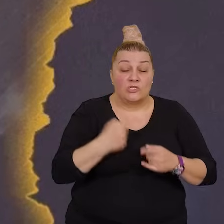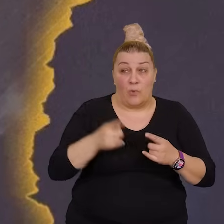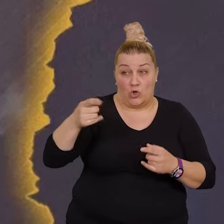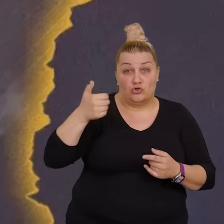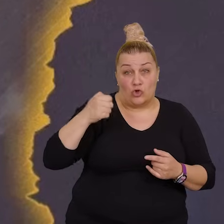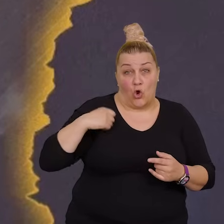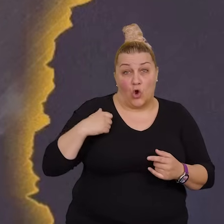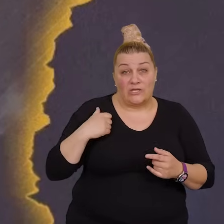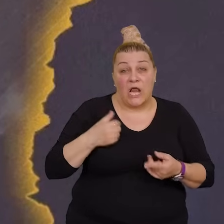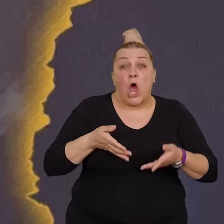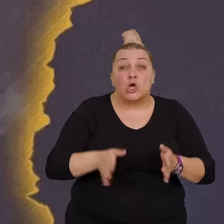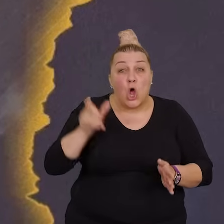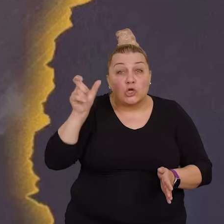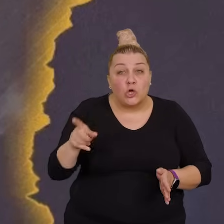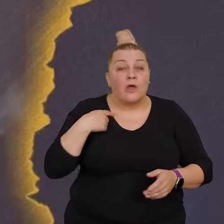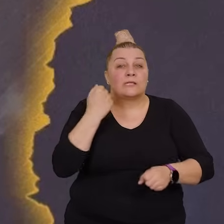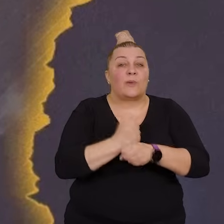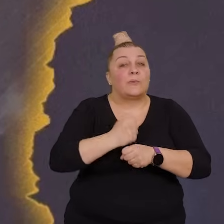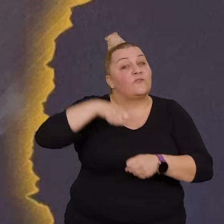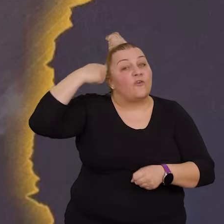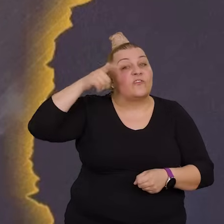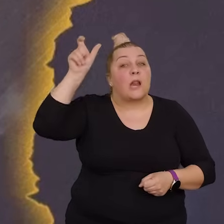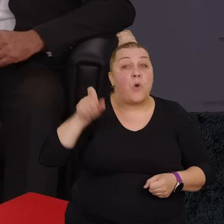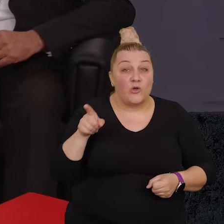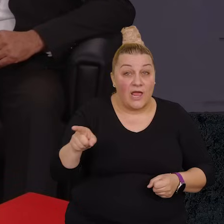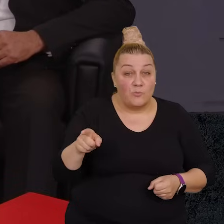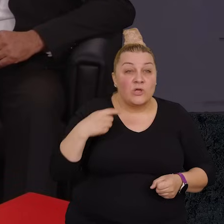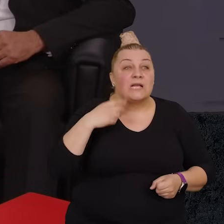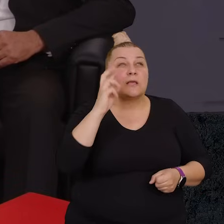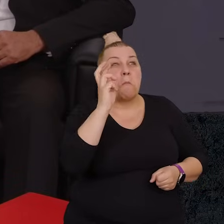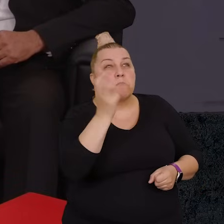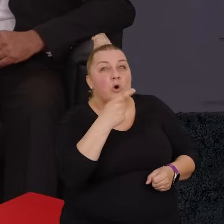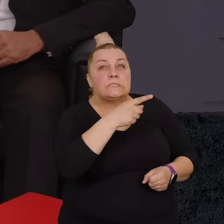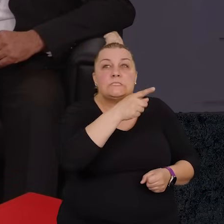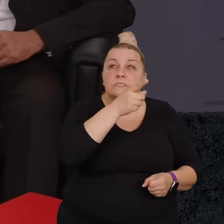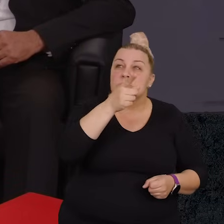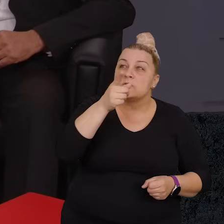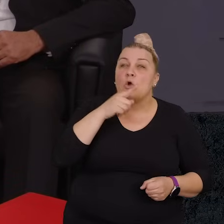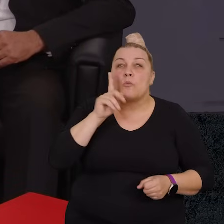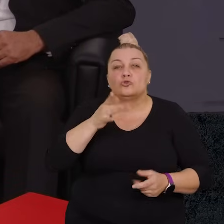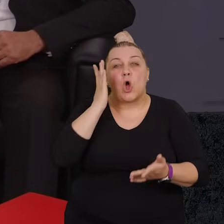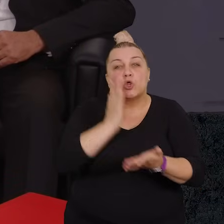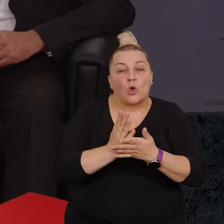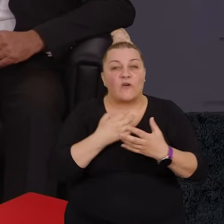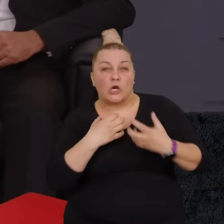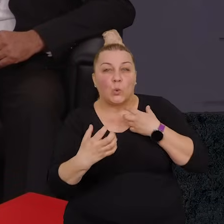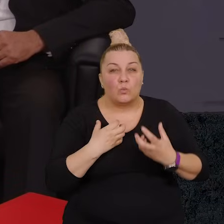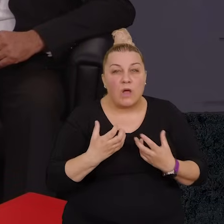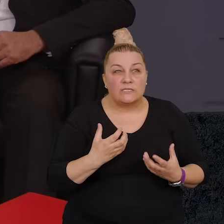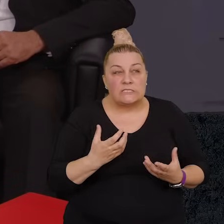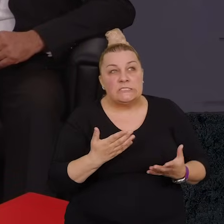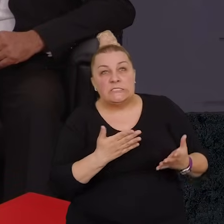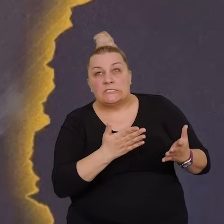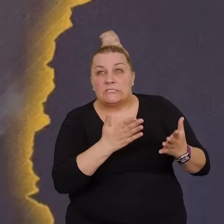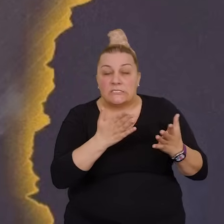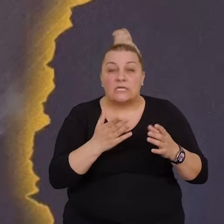obljetnicu rođenja da napravim film i da pozovem nekog adekvatnog njemu ko će ga tumačiti. Igrom